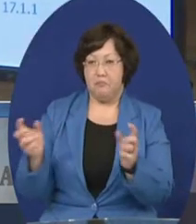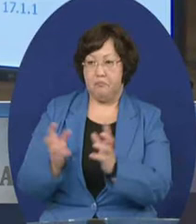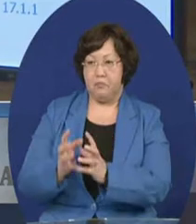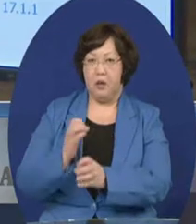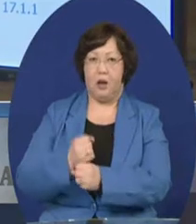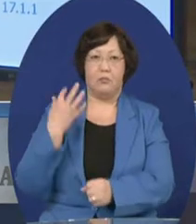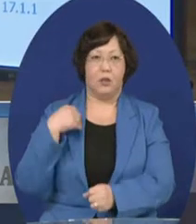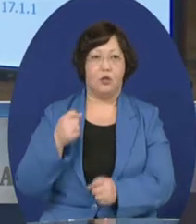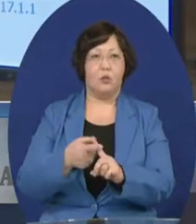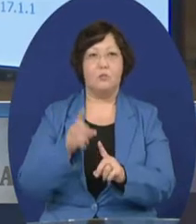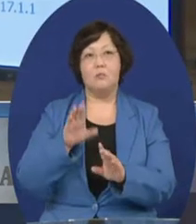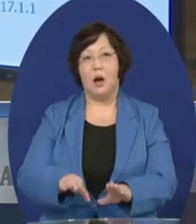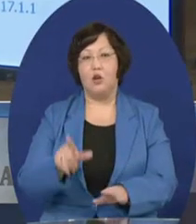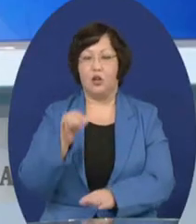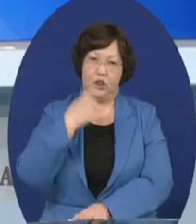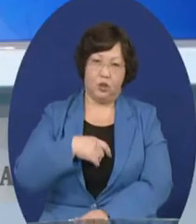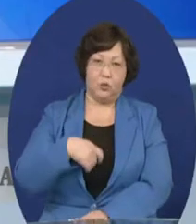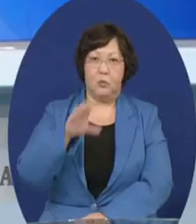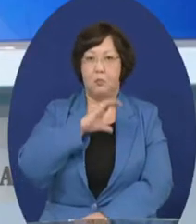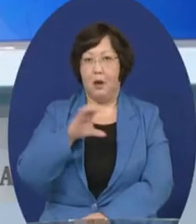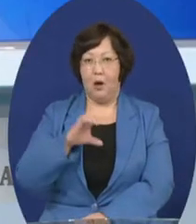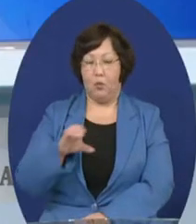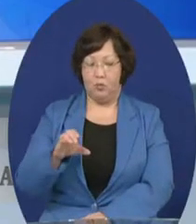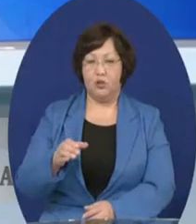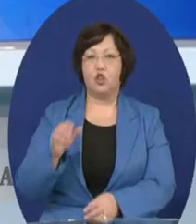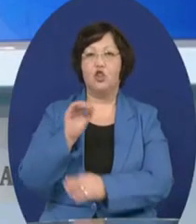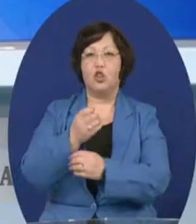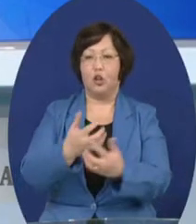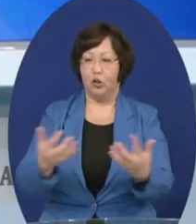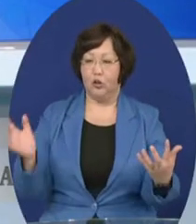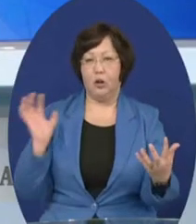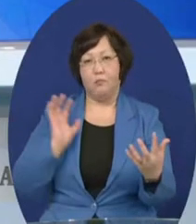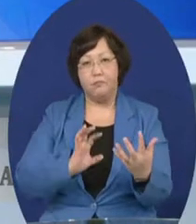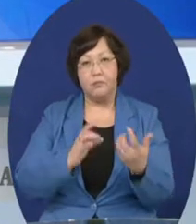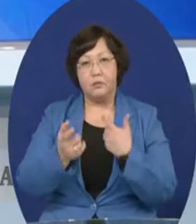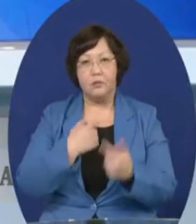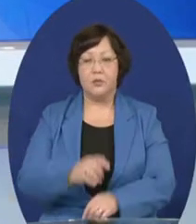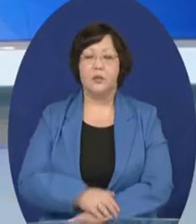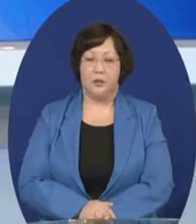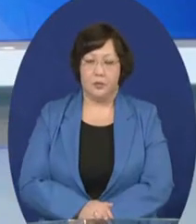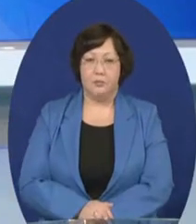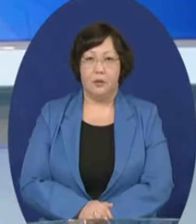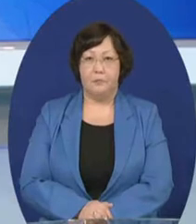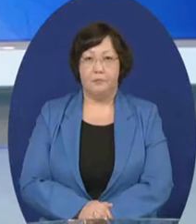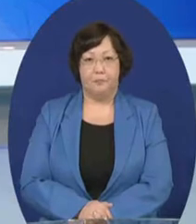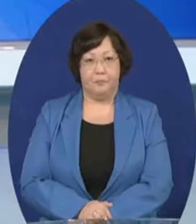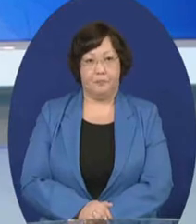Энэ удаад холбогдох байнгын хорооны гишүүд тус байгууллагын хамт олонны төлөөлөлтөд уулзлаа.